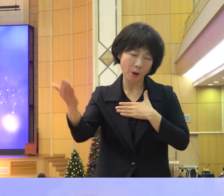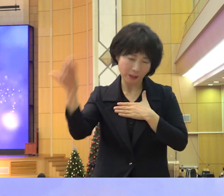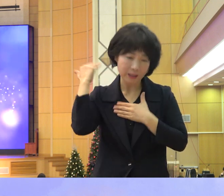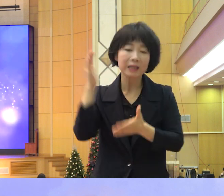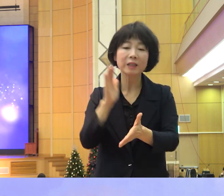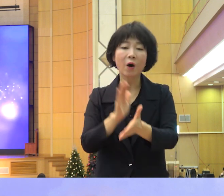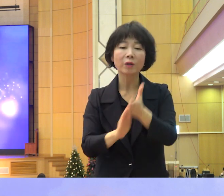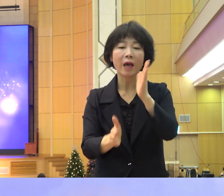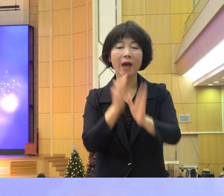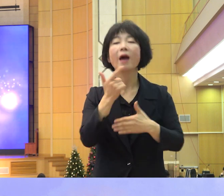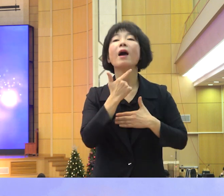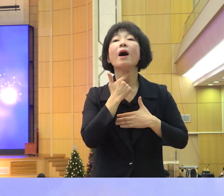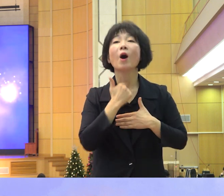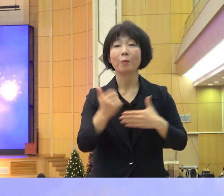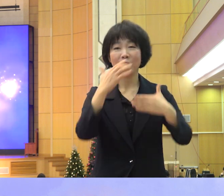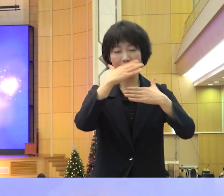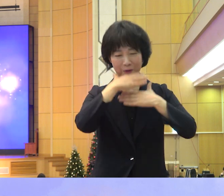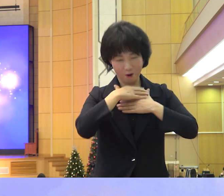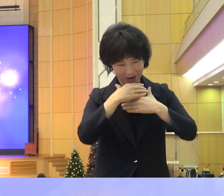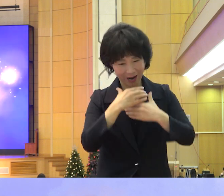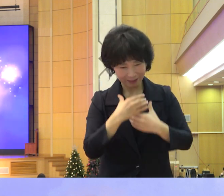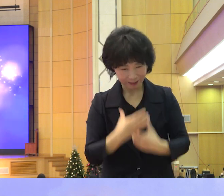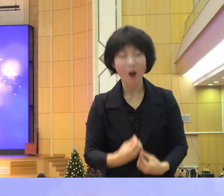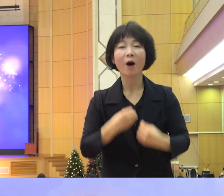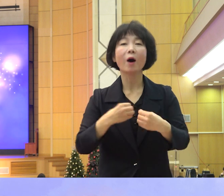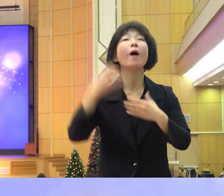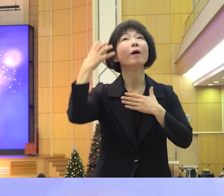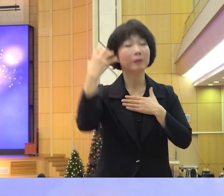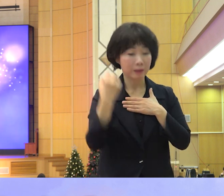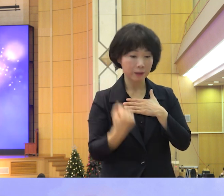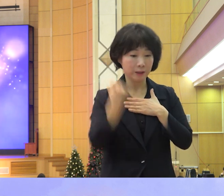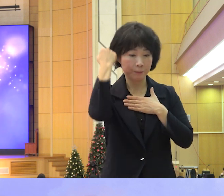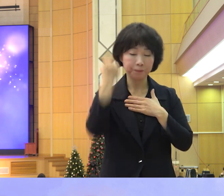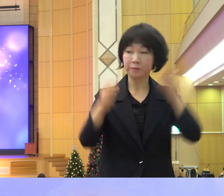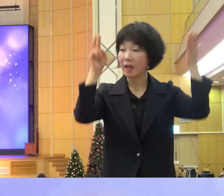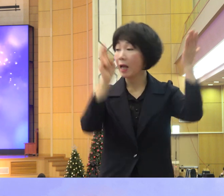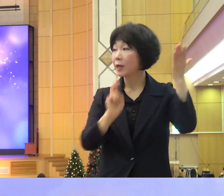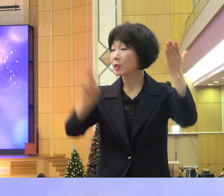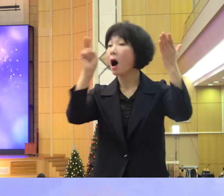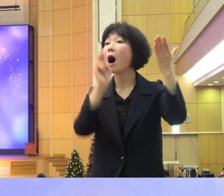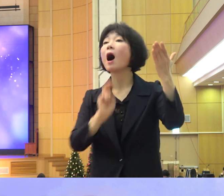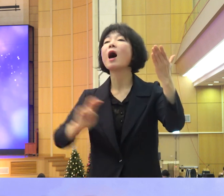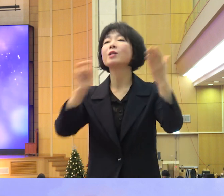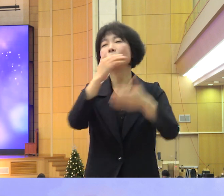넘쳐요. 이전에 없던 평안을 얻으니